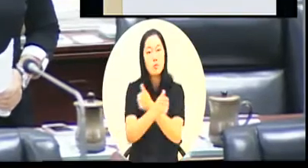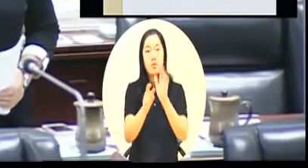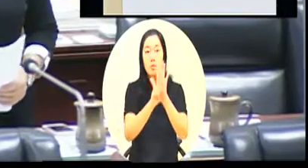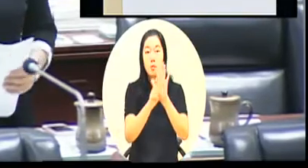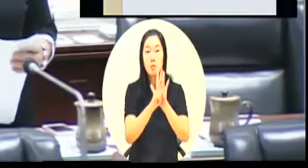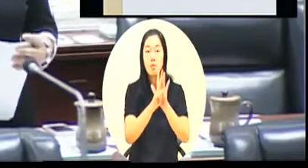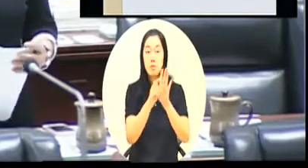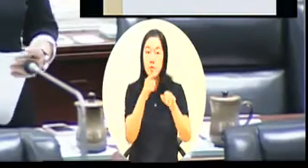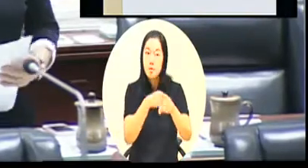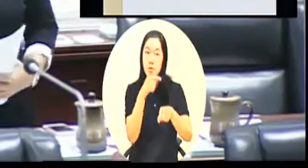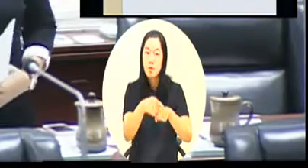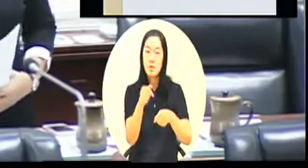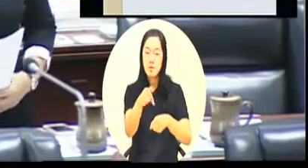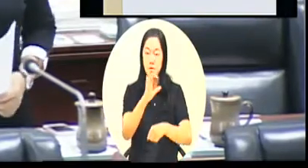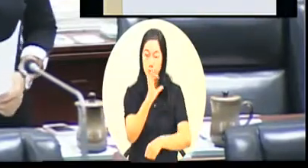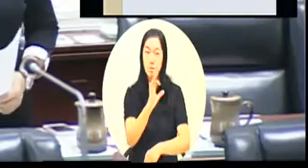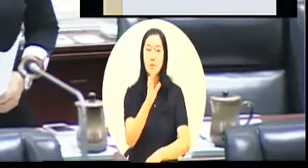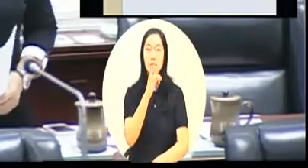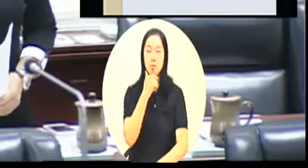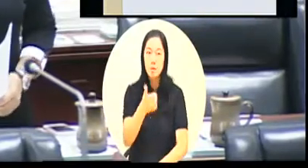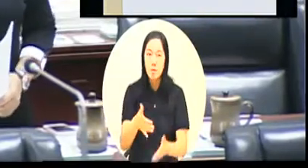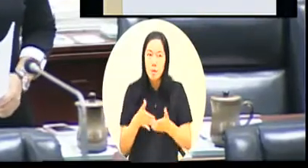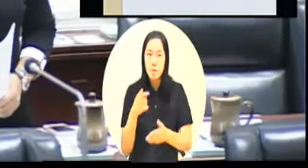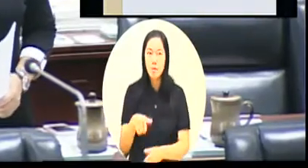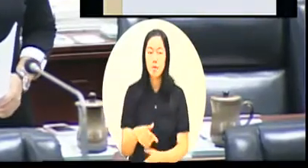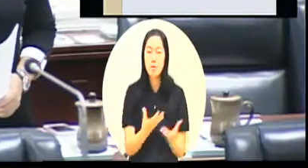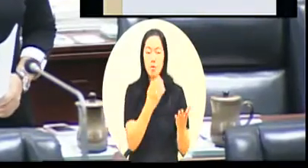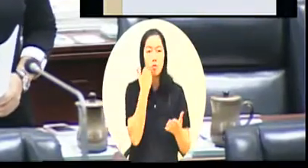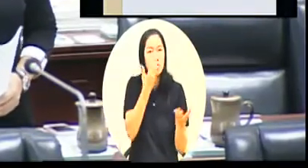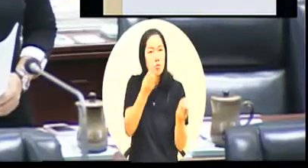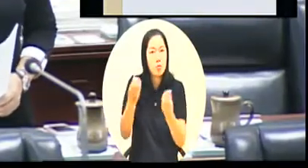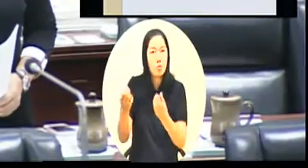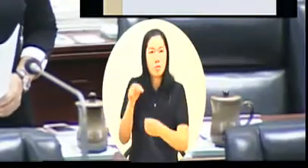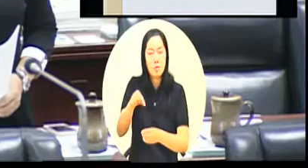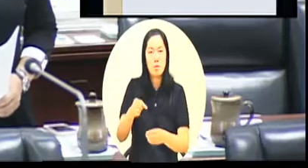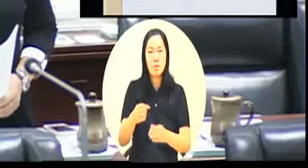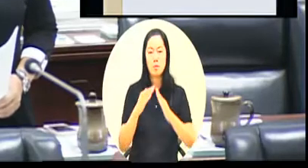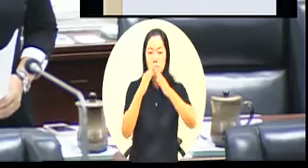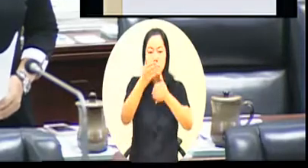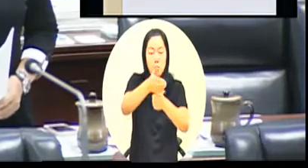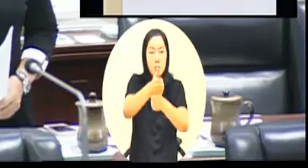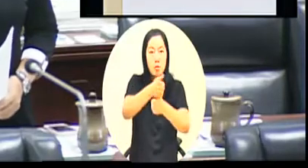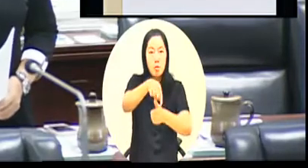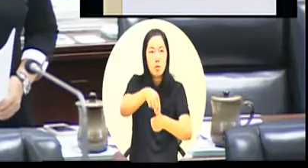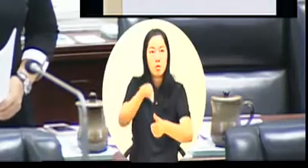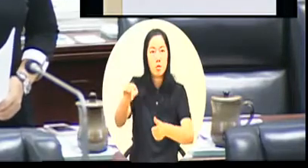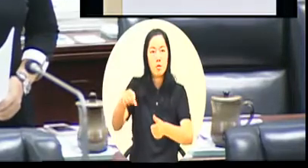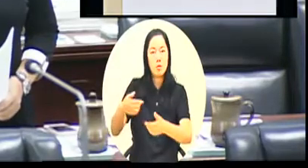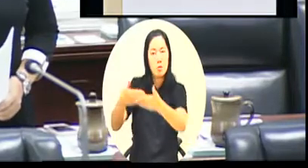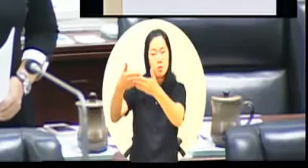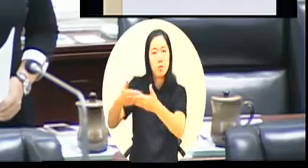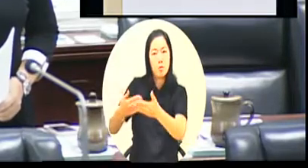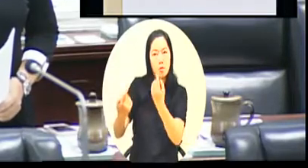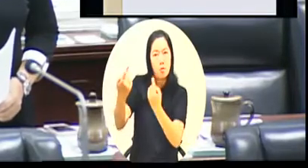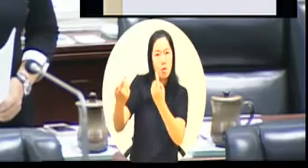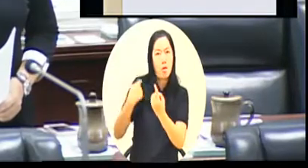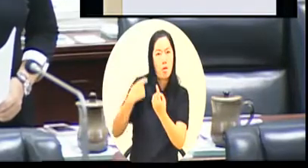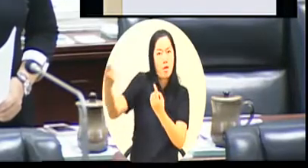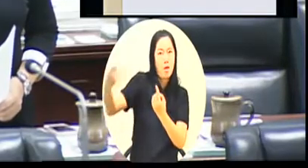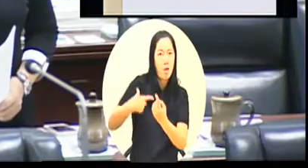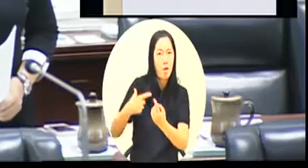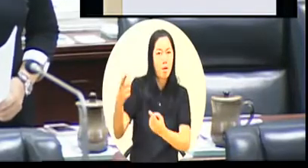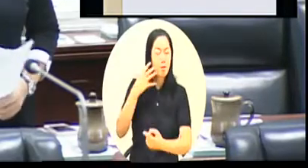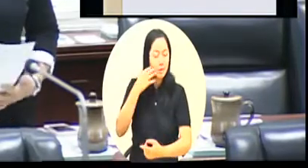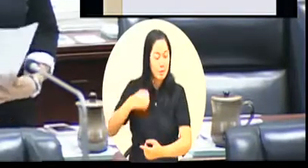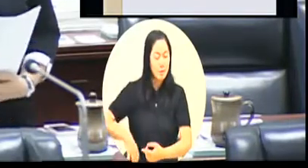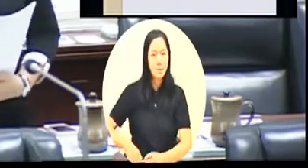嘛。啊，如果都没有代表性的公厕，然后在那么样的市中心，如果我们比大陆还输给大陆的话，这个也是蛮丢脸的，